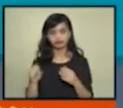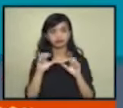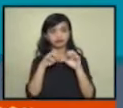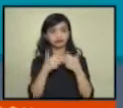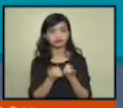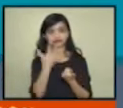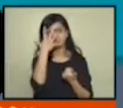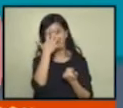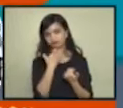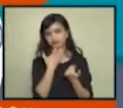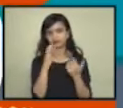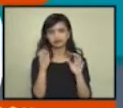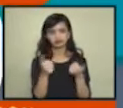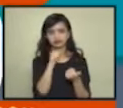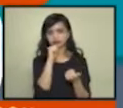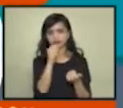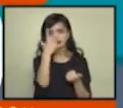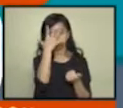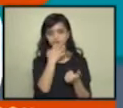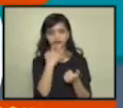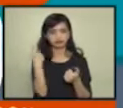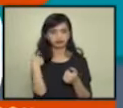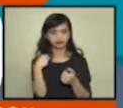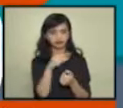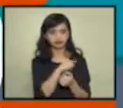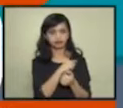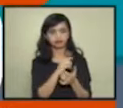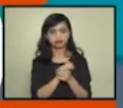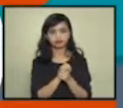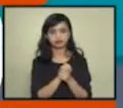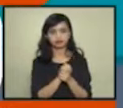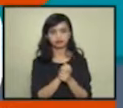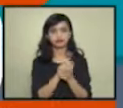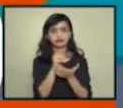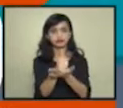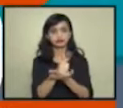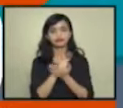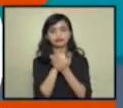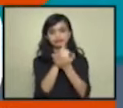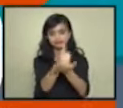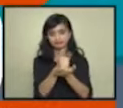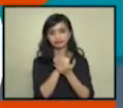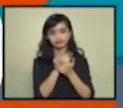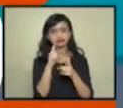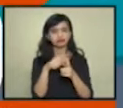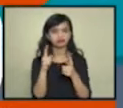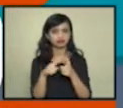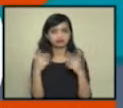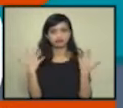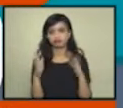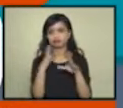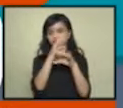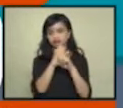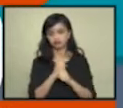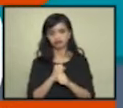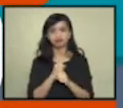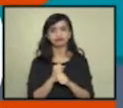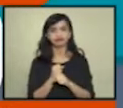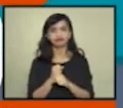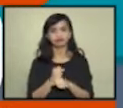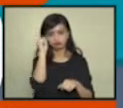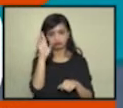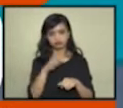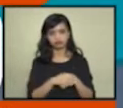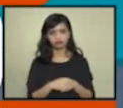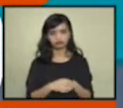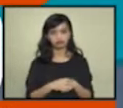hindi magagalit? Ang kami mga siblings nagtutulong tapos wala kaming makukuha. Lahat kukunin niya po,